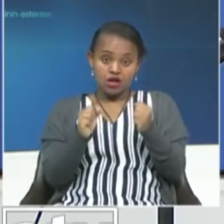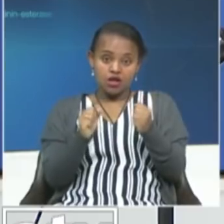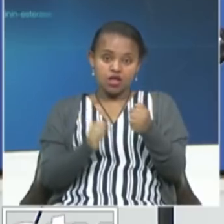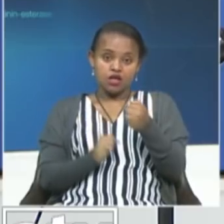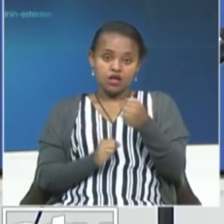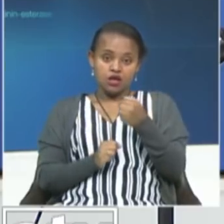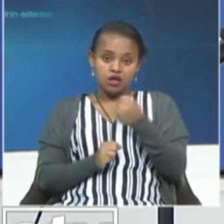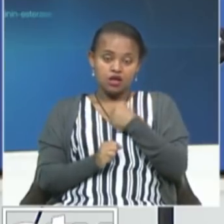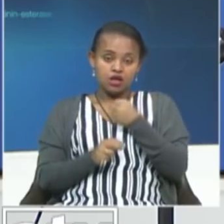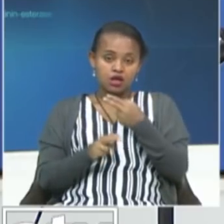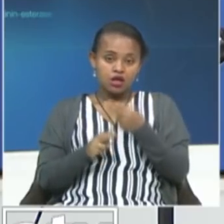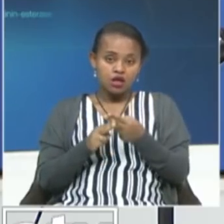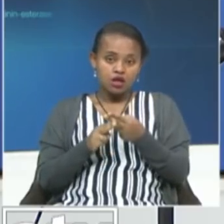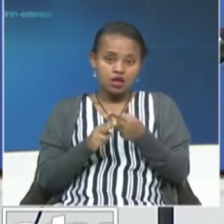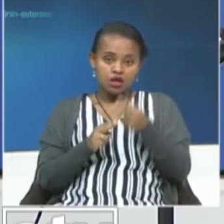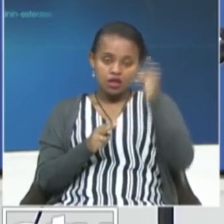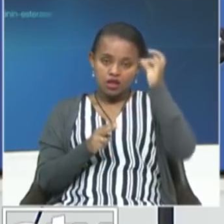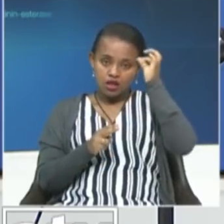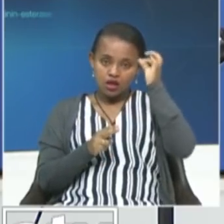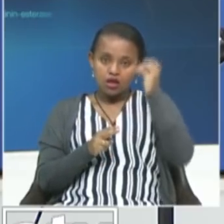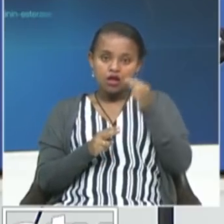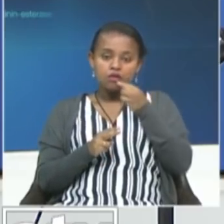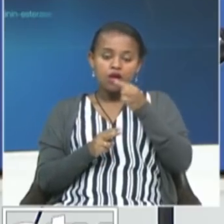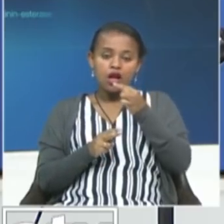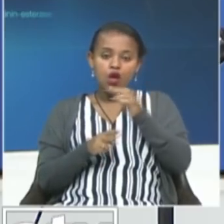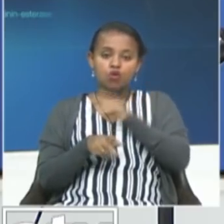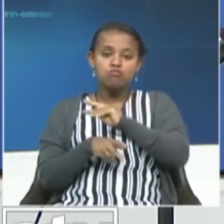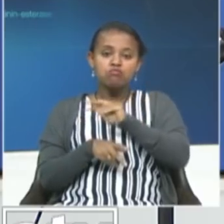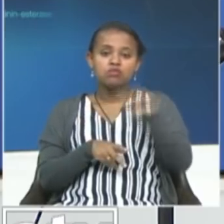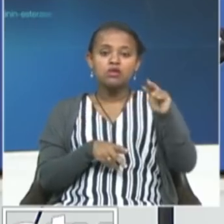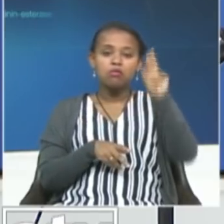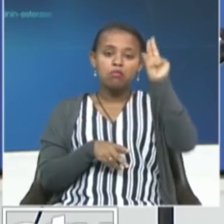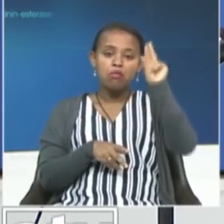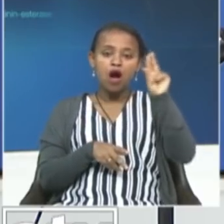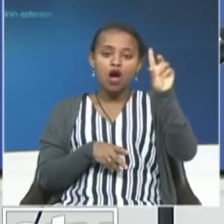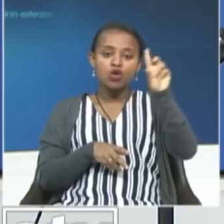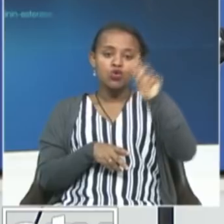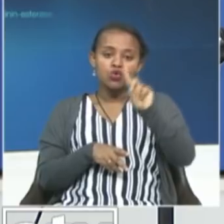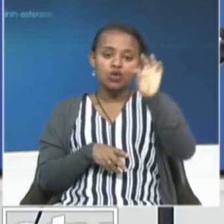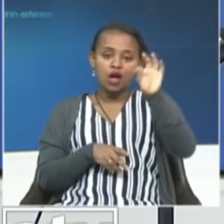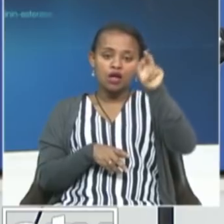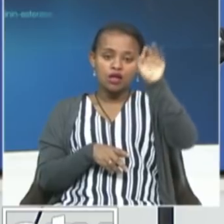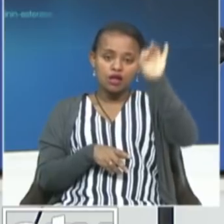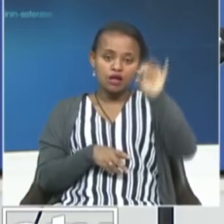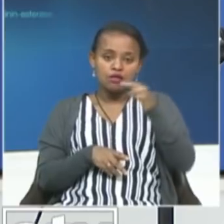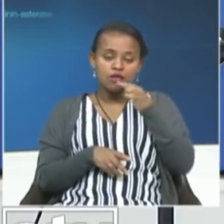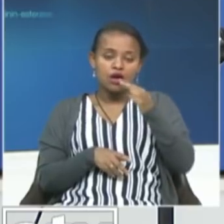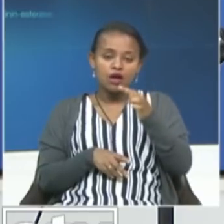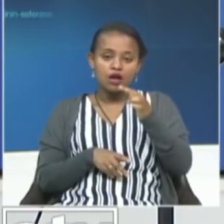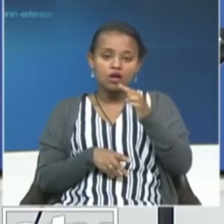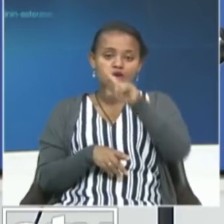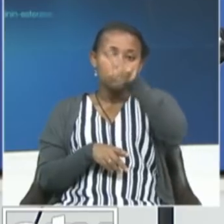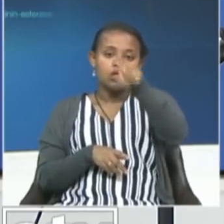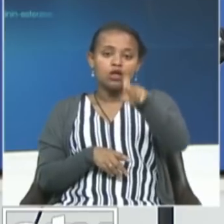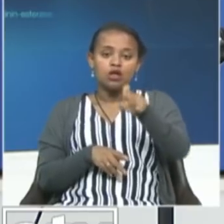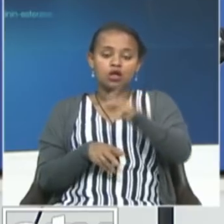እኔ ባዩ ታደለ እባላለሁ ከምስራቅ ሐረርጌ ነው የምደውለው። እሺ ባዩ፣ እናመሰግናለን። ጥያቄ ሀሳቡን እስኪ